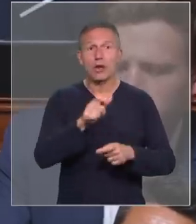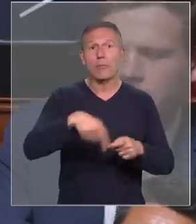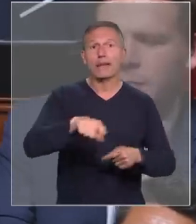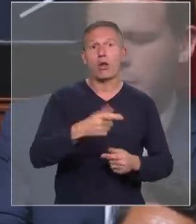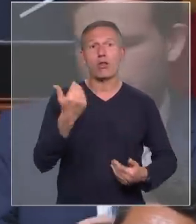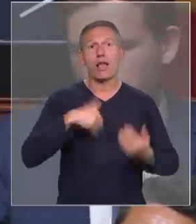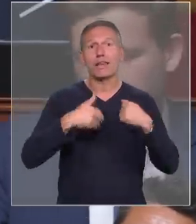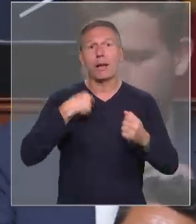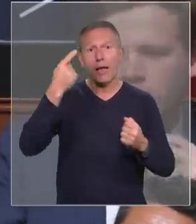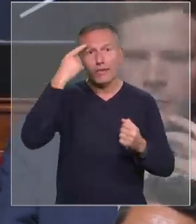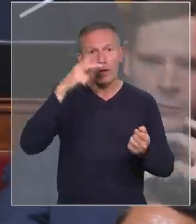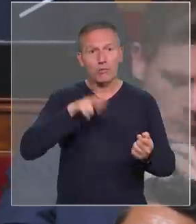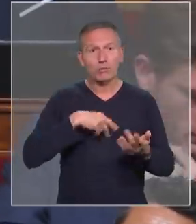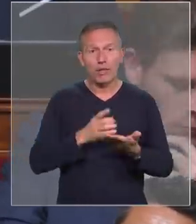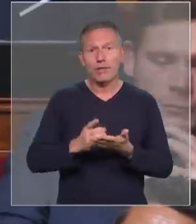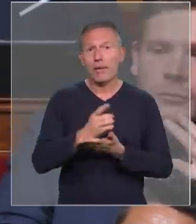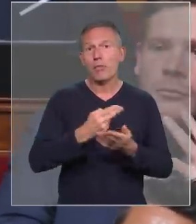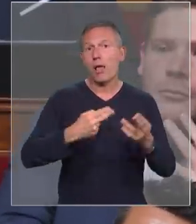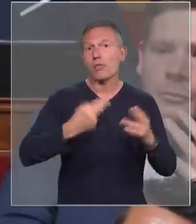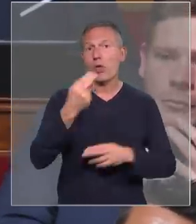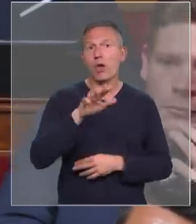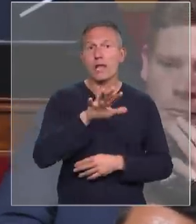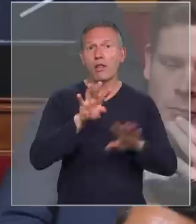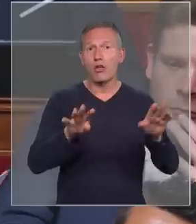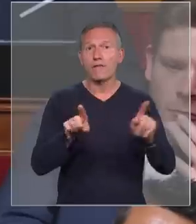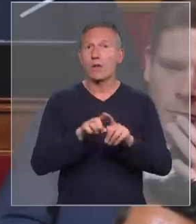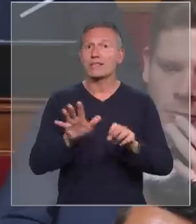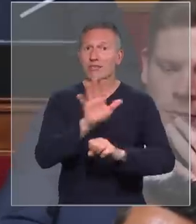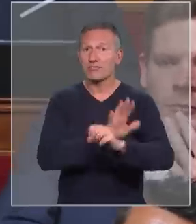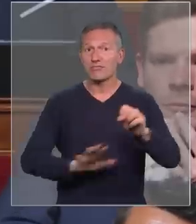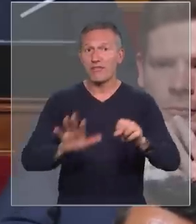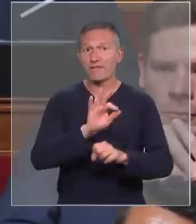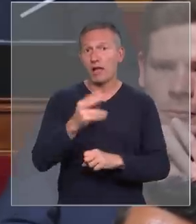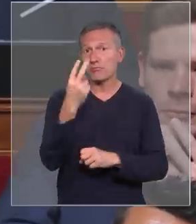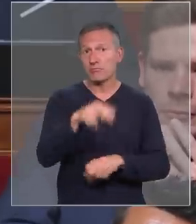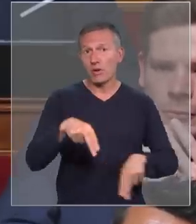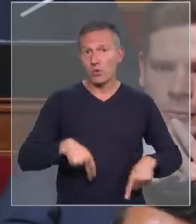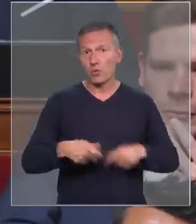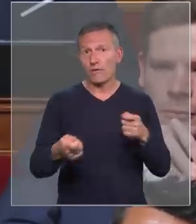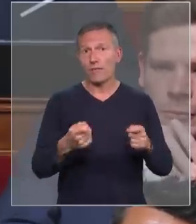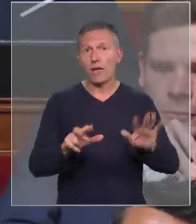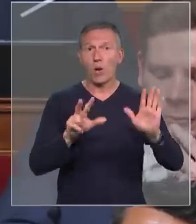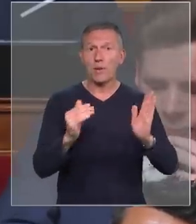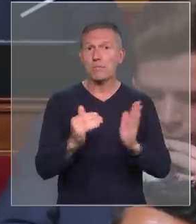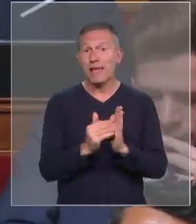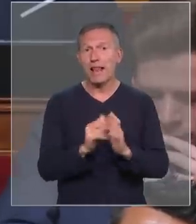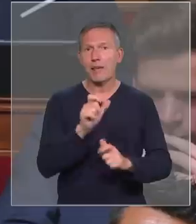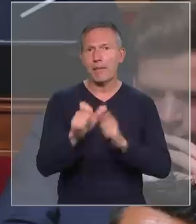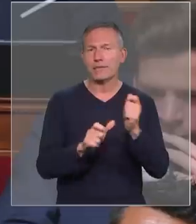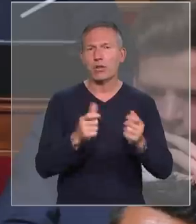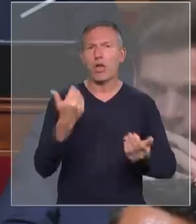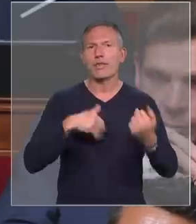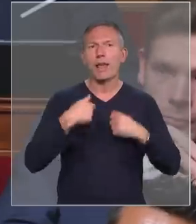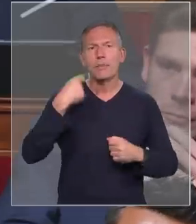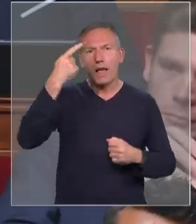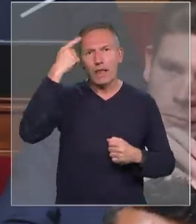handicap intellectuel dans mon département, le Nord, mais également dans la France entière sous votre gouvernement. Ils sont plus de 8000 porteurs de handicap intellectuel dans le département